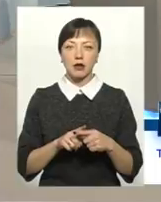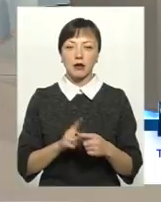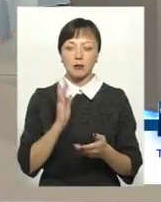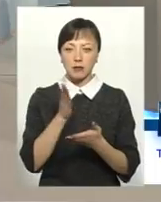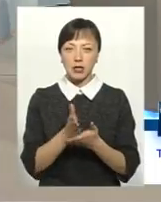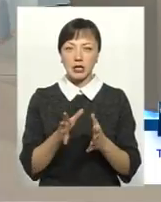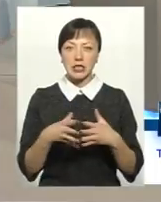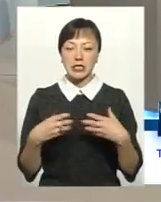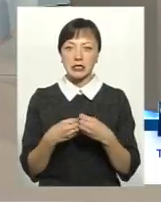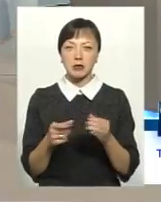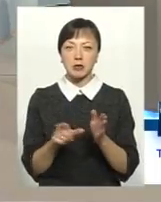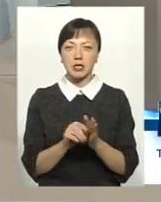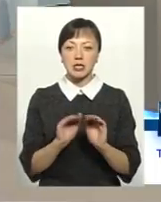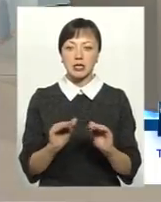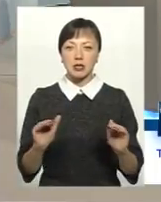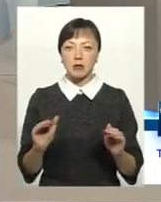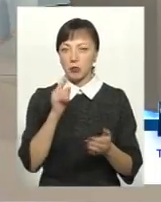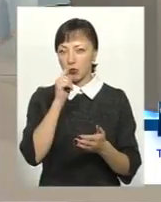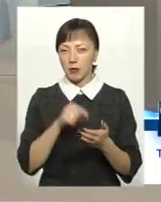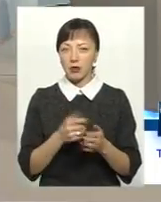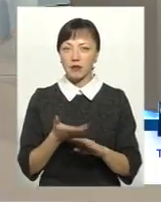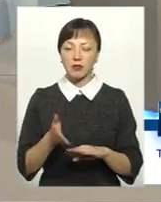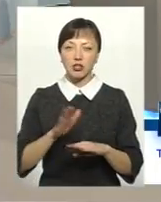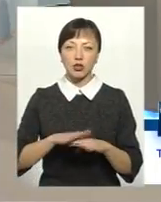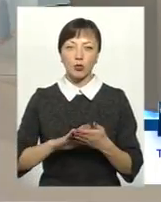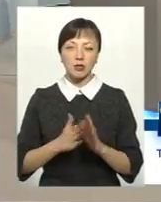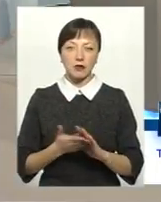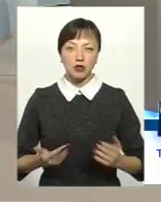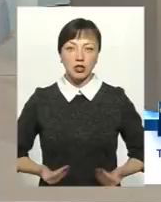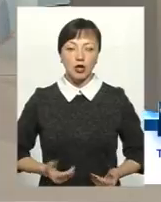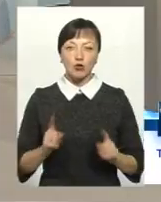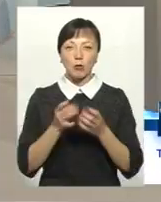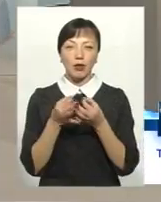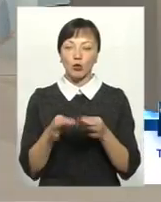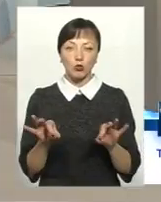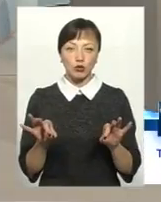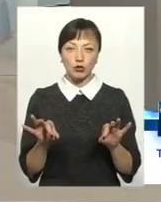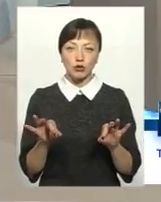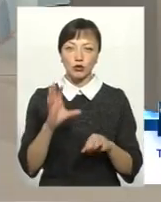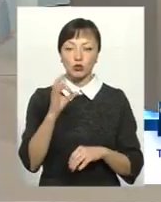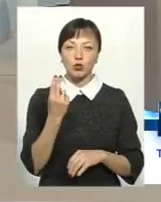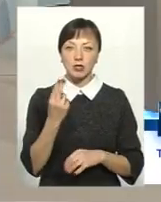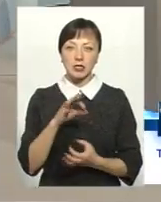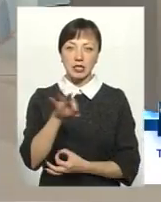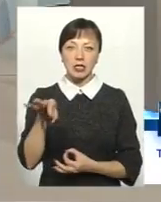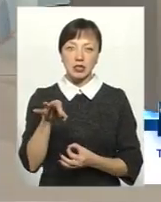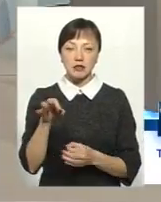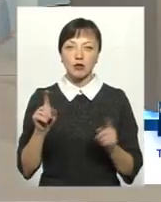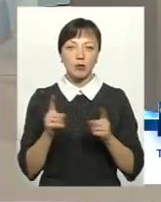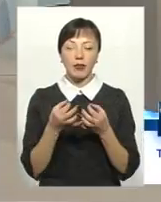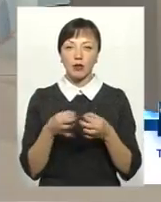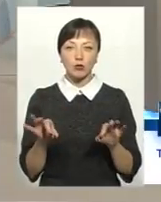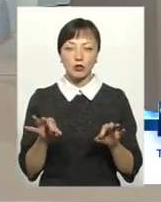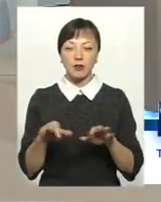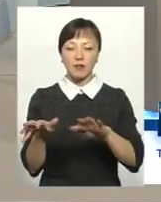дітьми, які опинили в складних життєвих обставинах, з метою недопущення соціального сирітства, тобто з метою